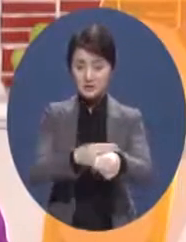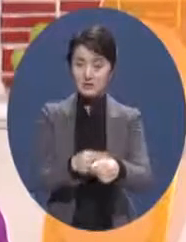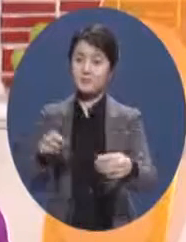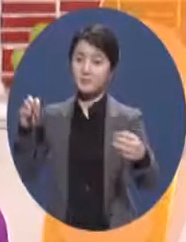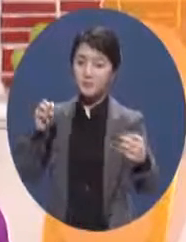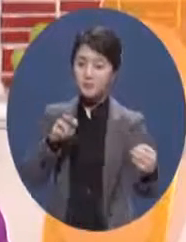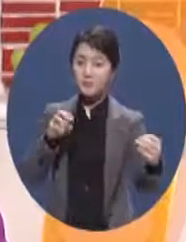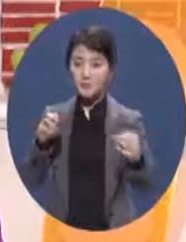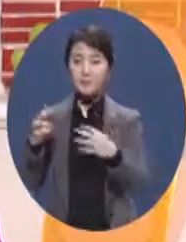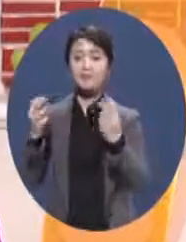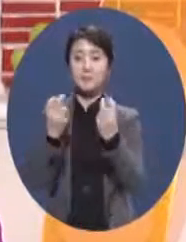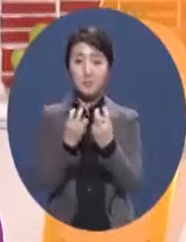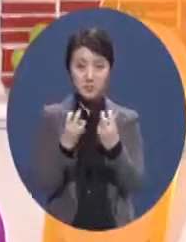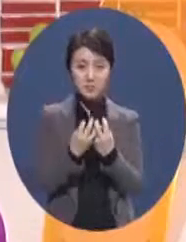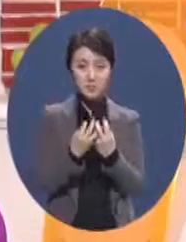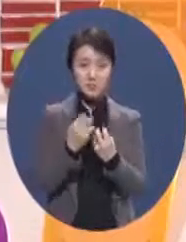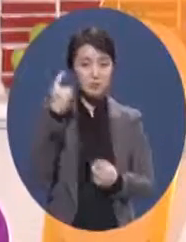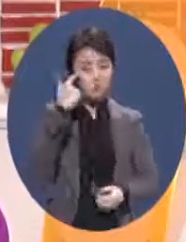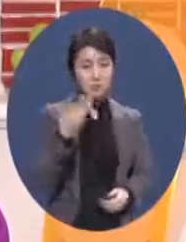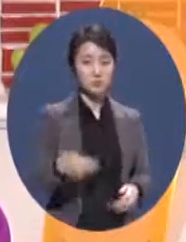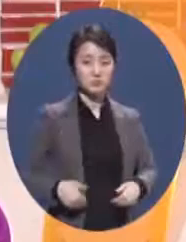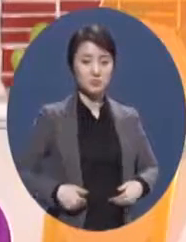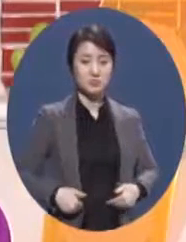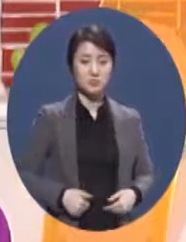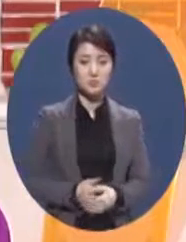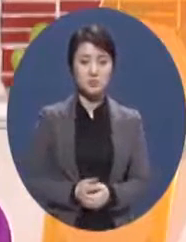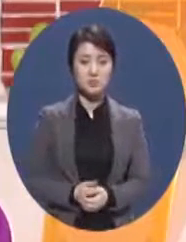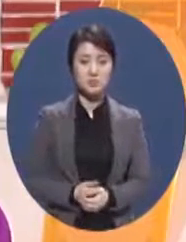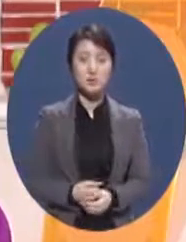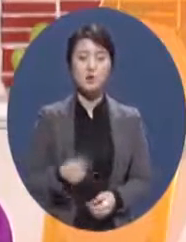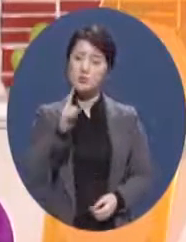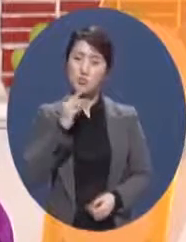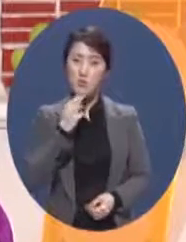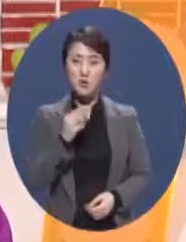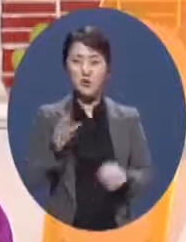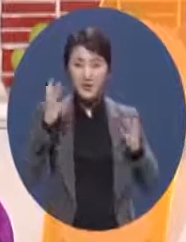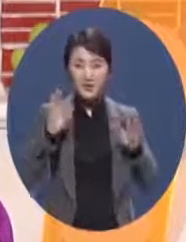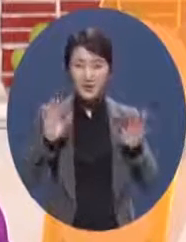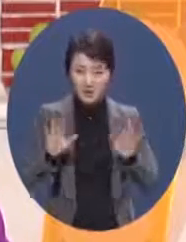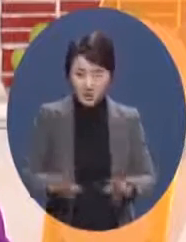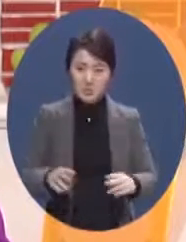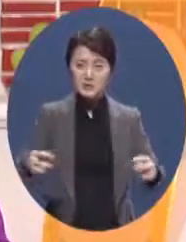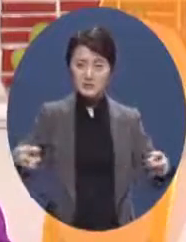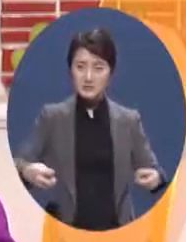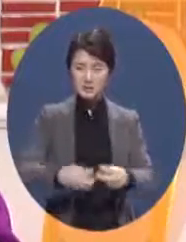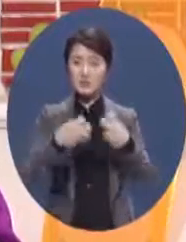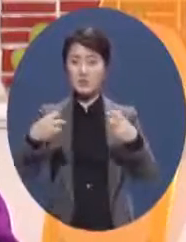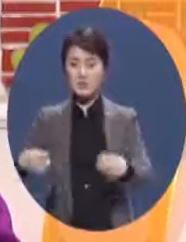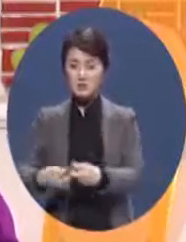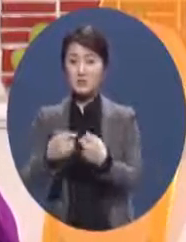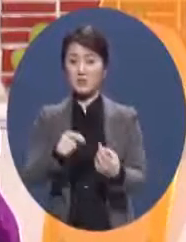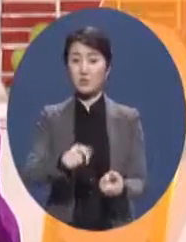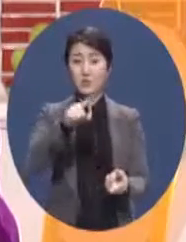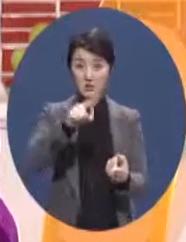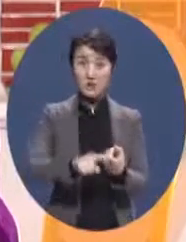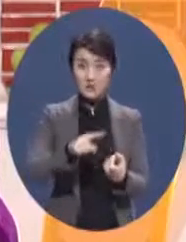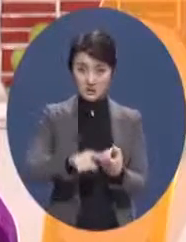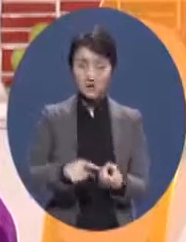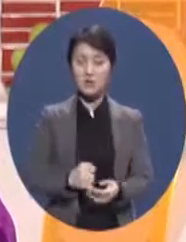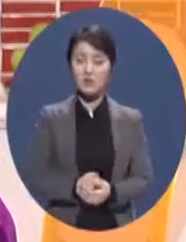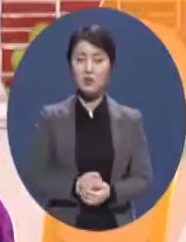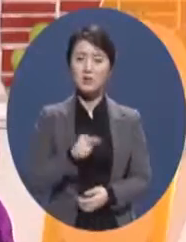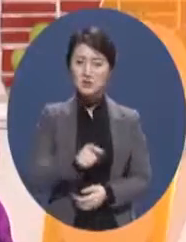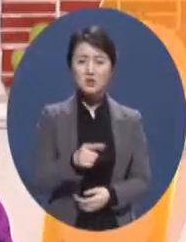얘가 설령 넘어진다 하더라도 안전사고는 집에서도 일어날 수 있는 거거든요. 근데 간호사가 상주에 있다는 건 굉장히 좋은 거죠.